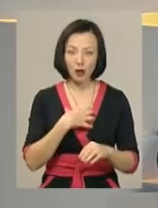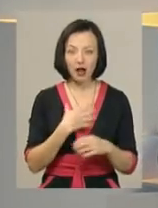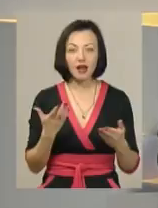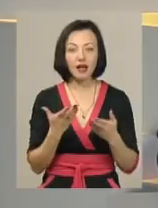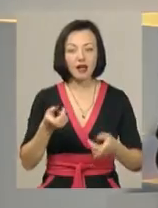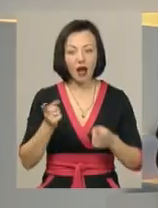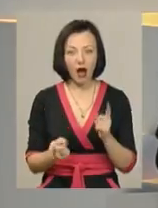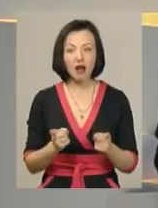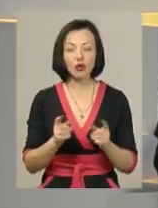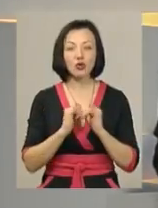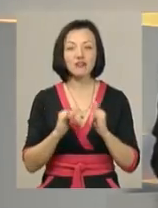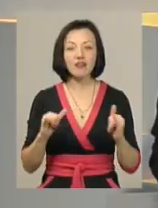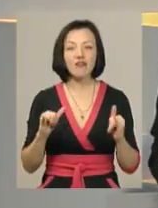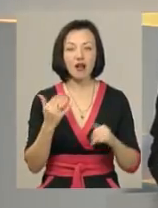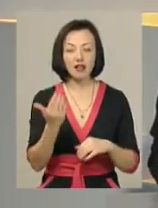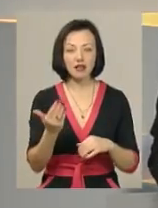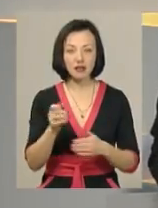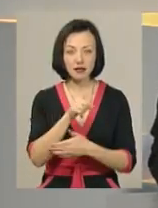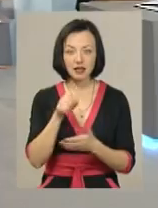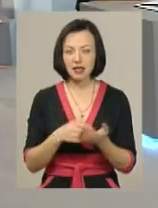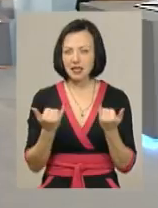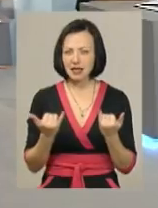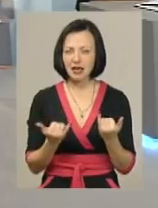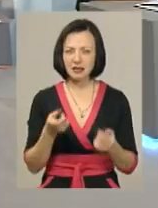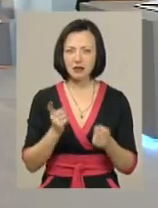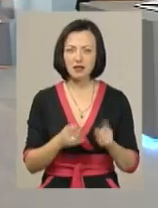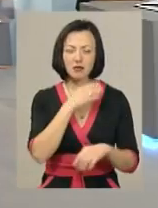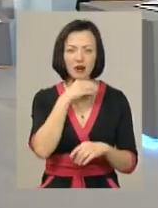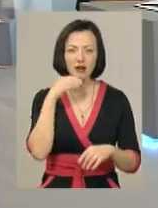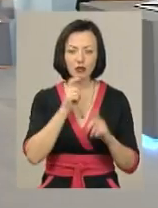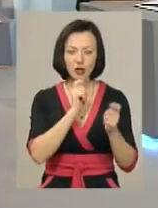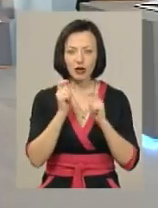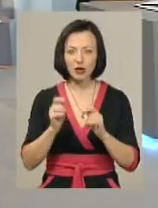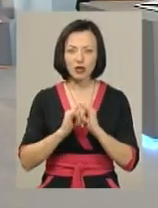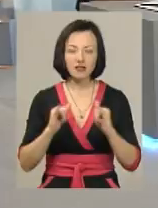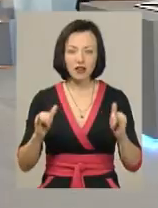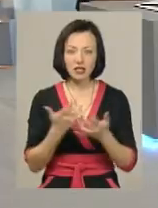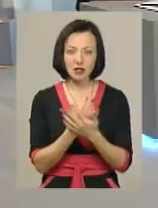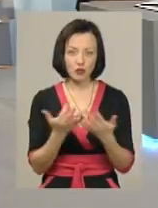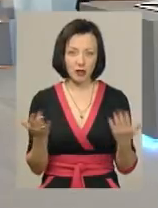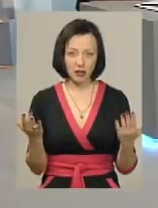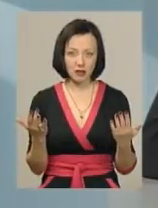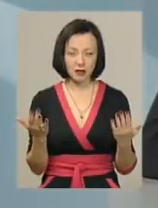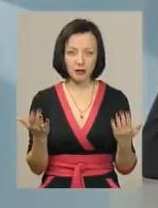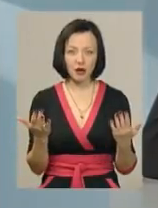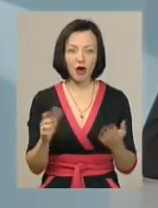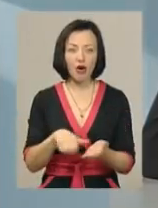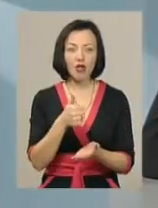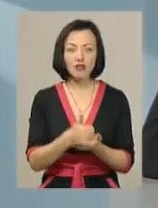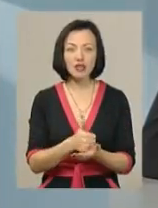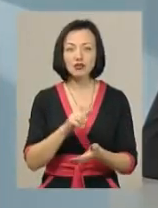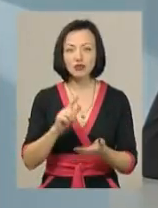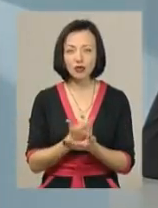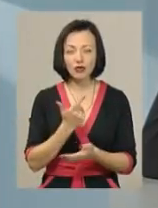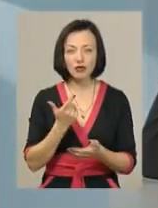які реально б розвивали їх ну зараз насправді достатньо багато подарунків розвиваючих різноманітних тут головне знову ж таки